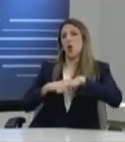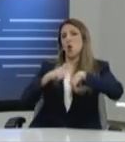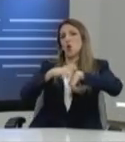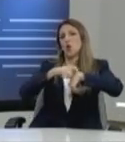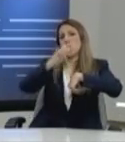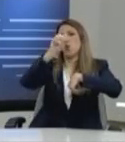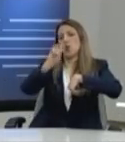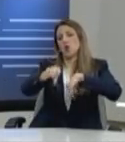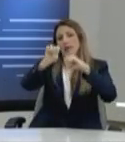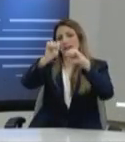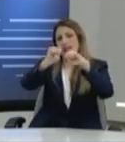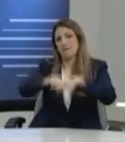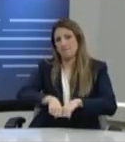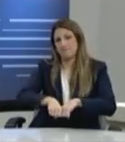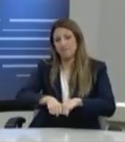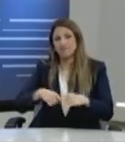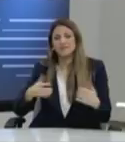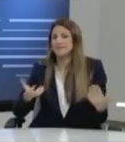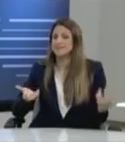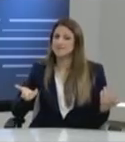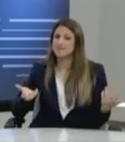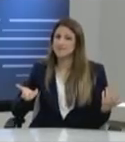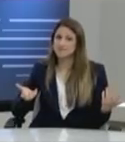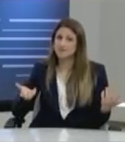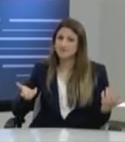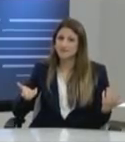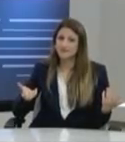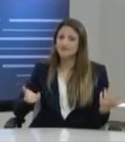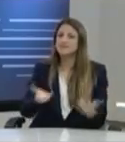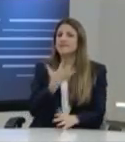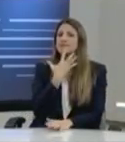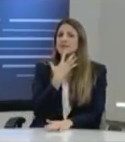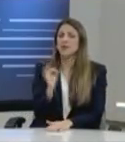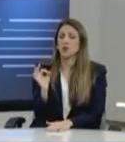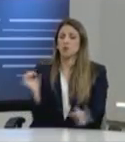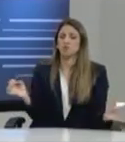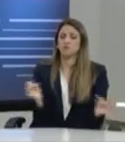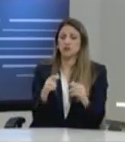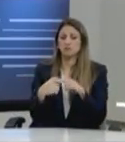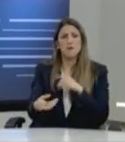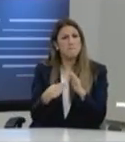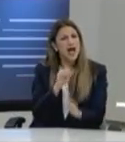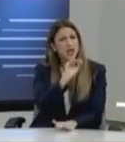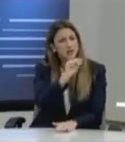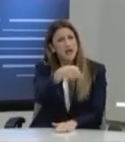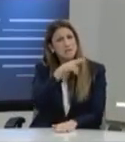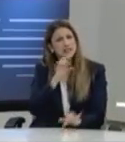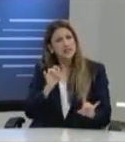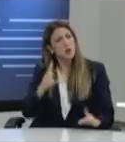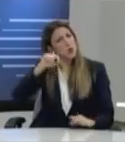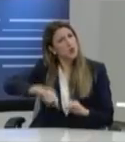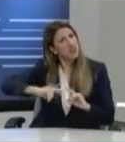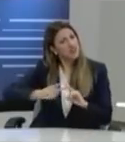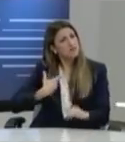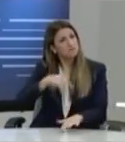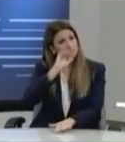καιρό. Αλλά πείτε μου, γιατί, κύριε Τσίπρα, αν αύριο, θα σας έχω ξαναρωτήσει, δεν έχω πάρει απάντηση και δεν νομίζω